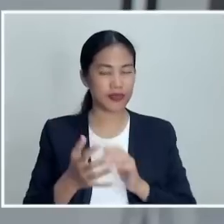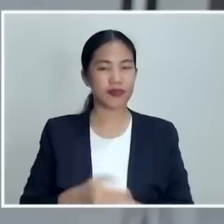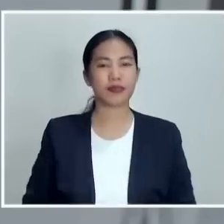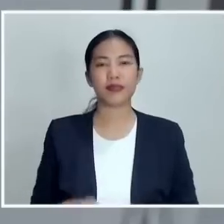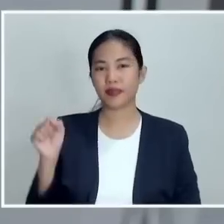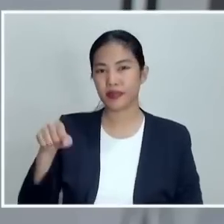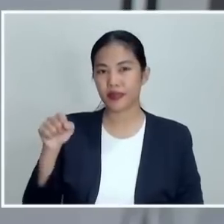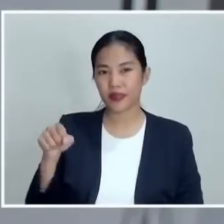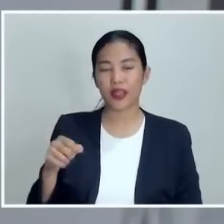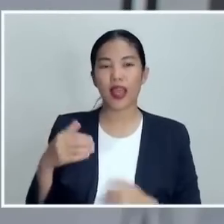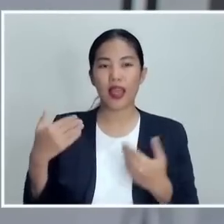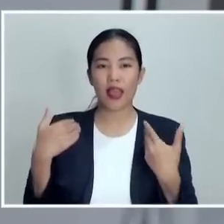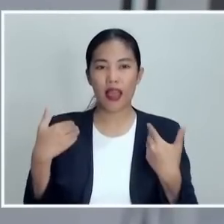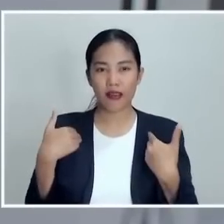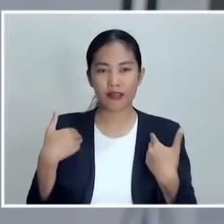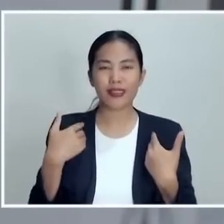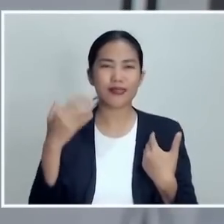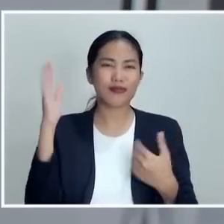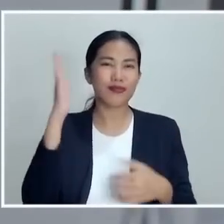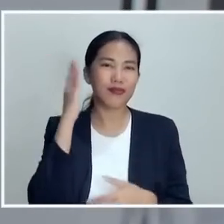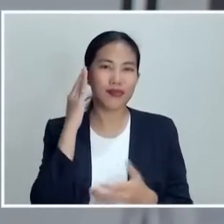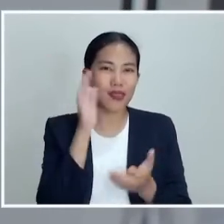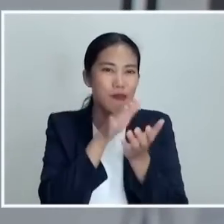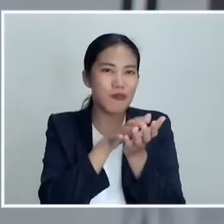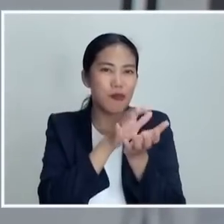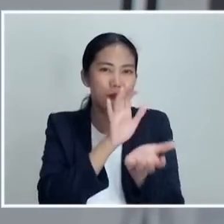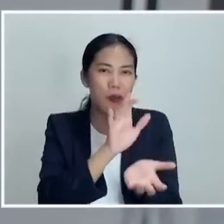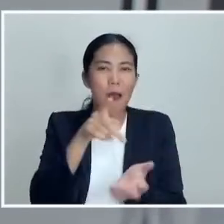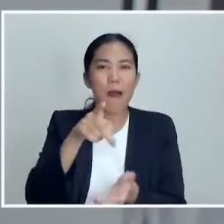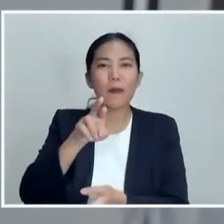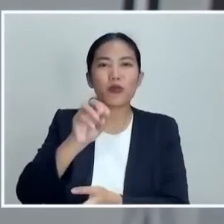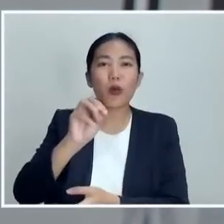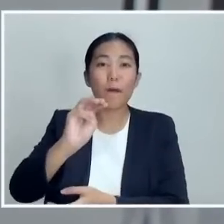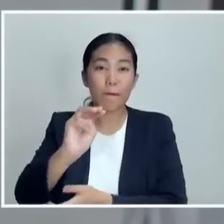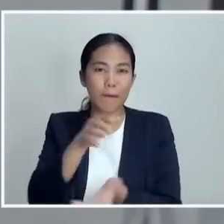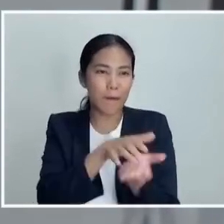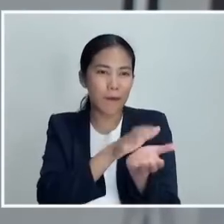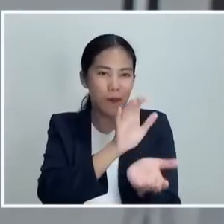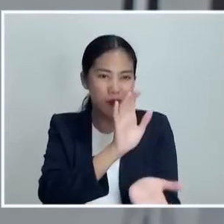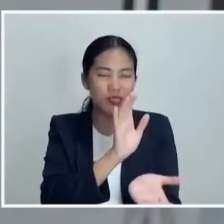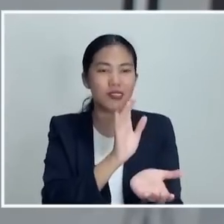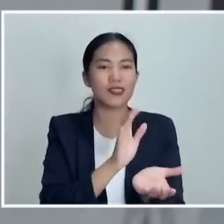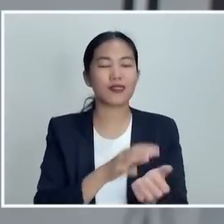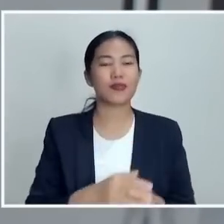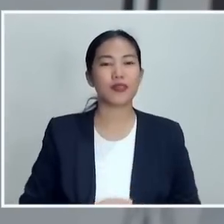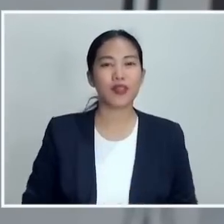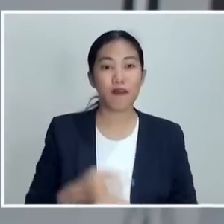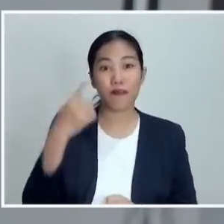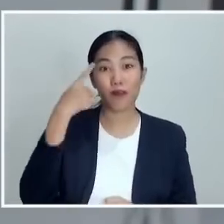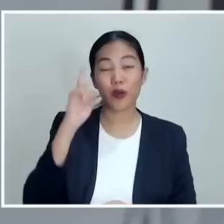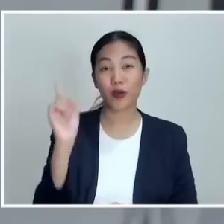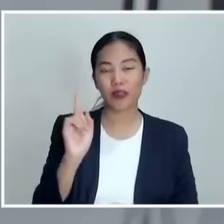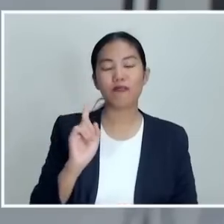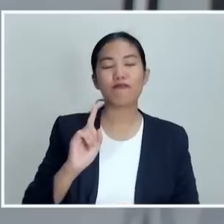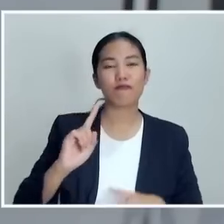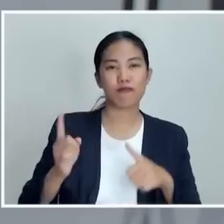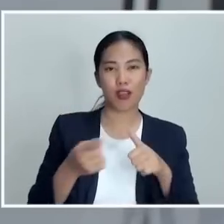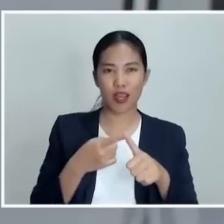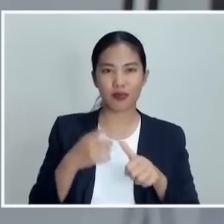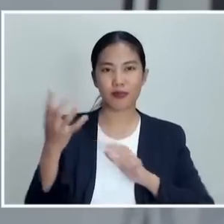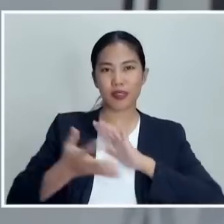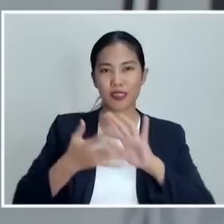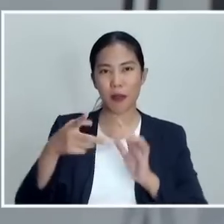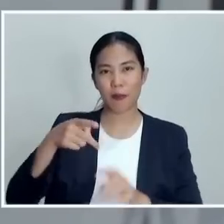ang promposal ng mga Star Magic Artists para sa kauna-unahang Star Magical Prom. Alamin ang mga gimmick